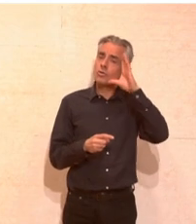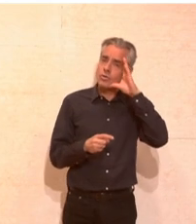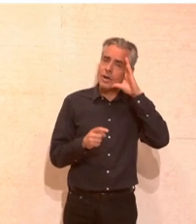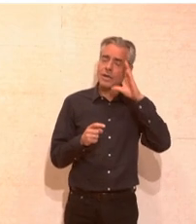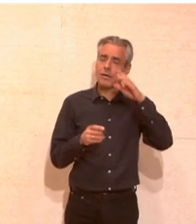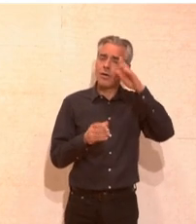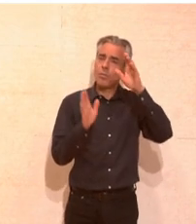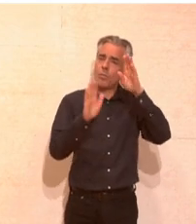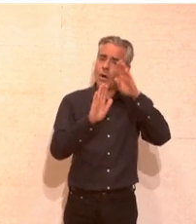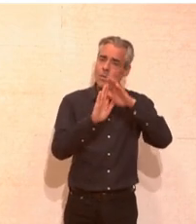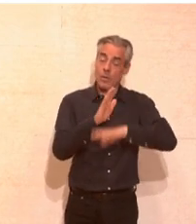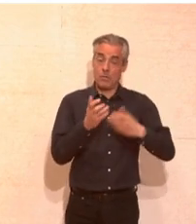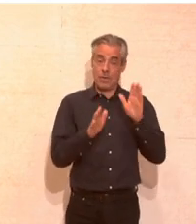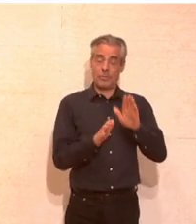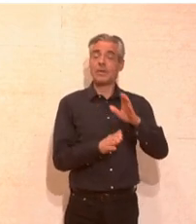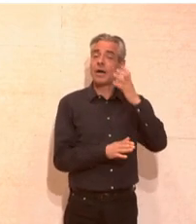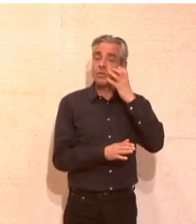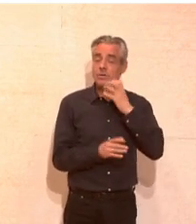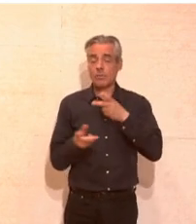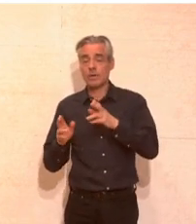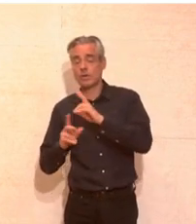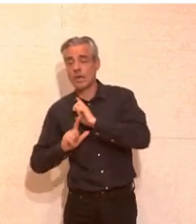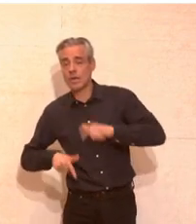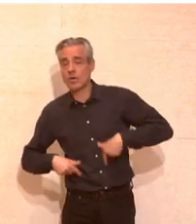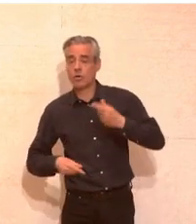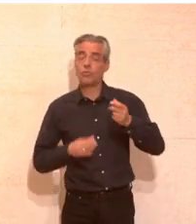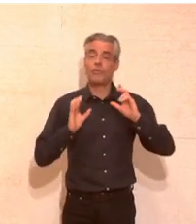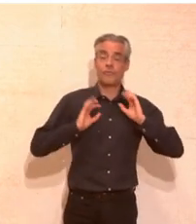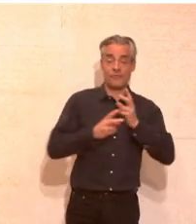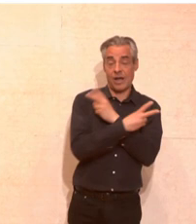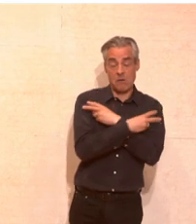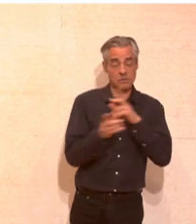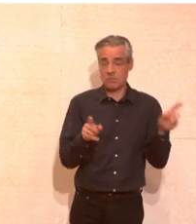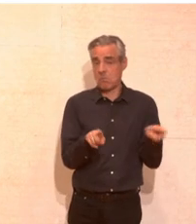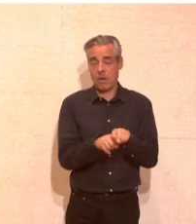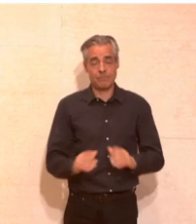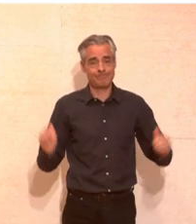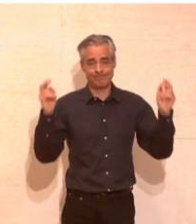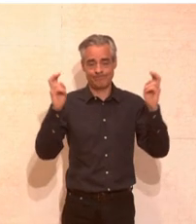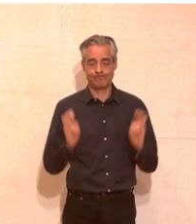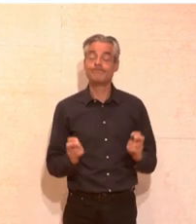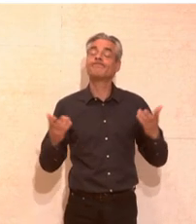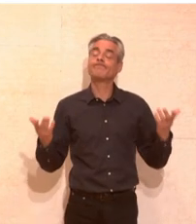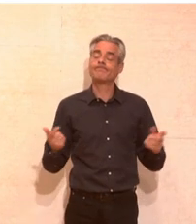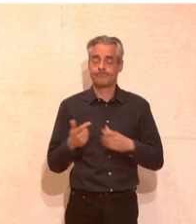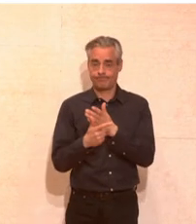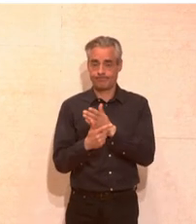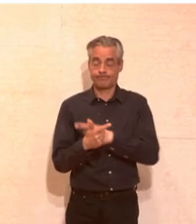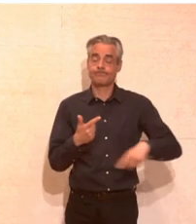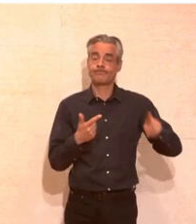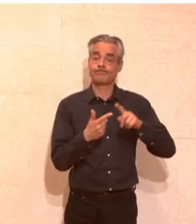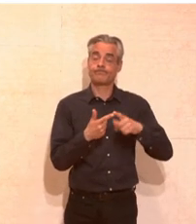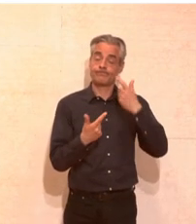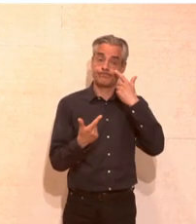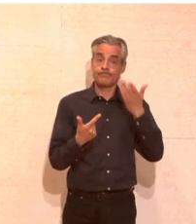soit en période d'école ou en période de vacances. Et la deuxième chose qui apparaît,